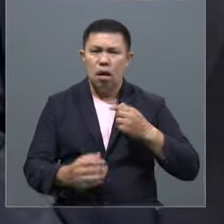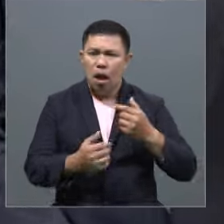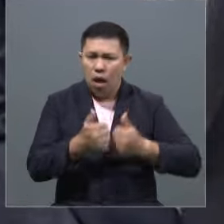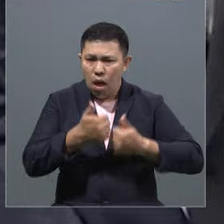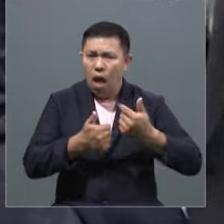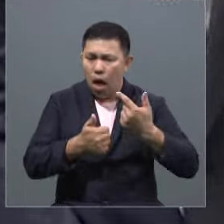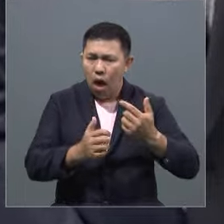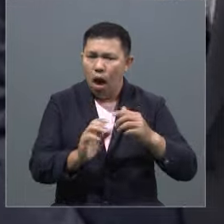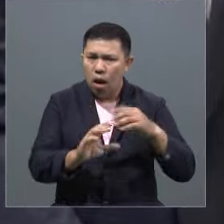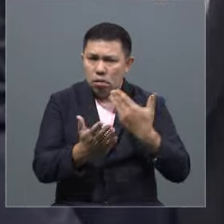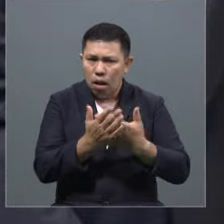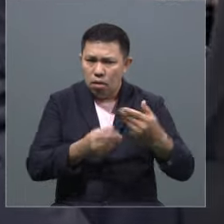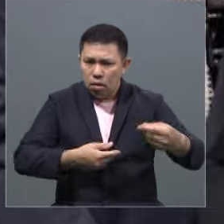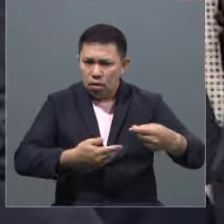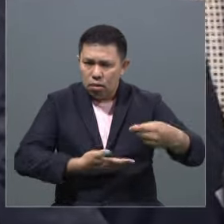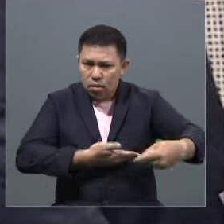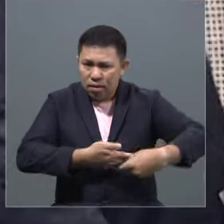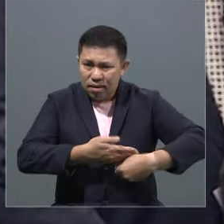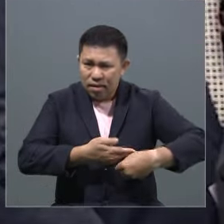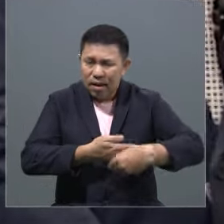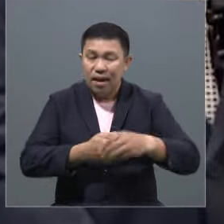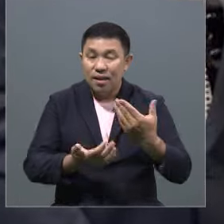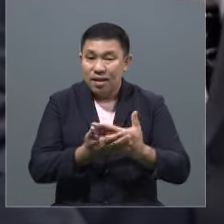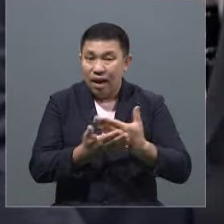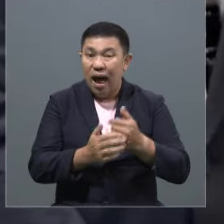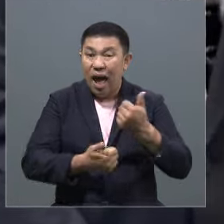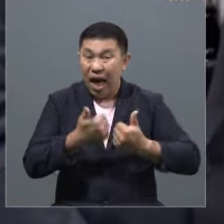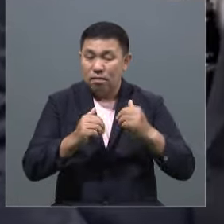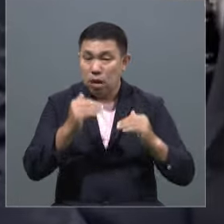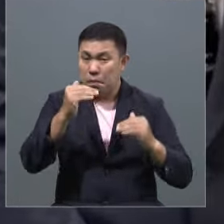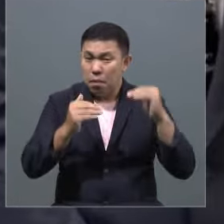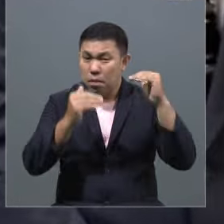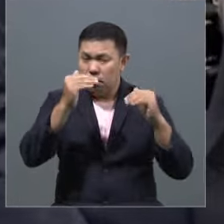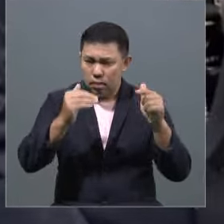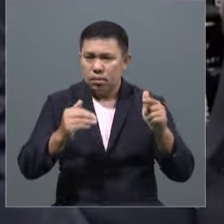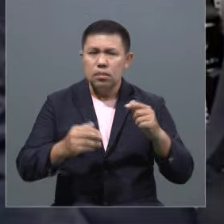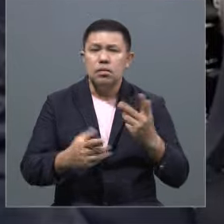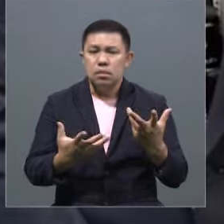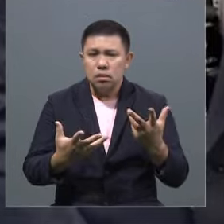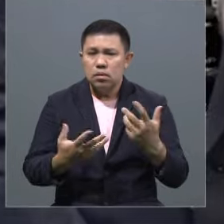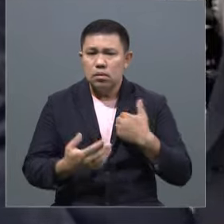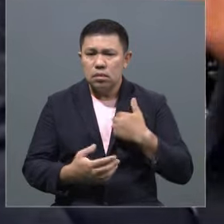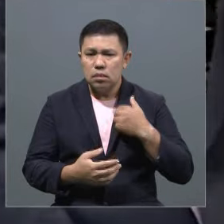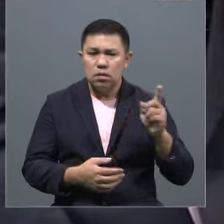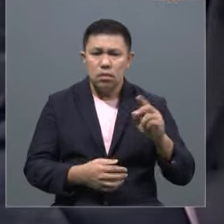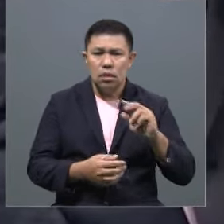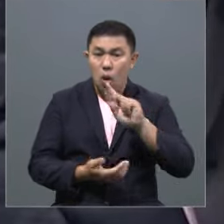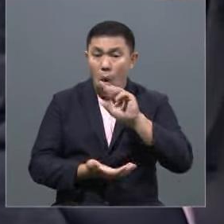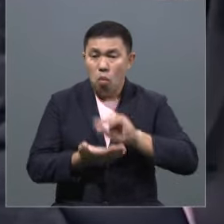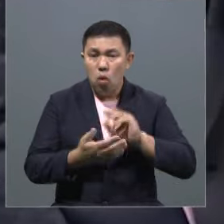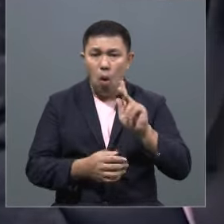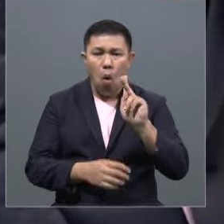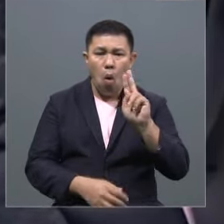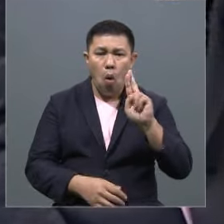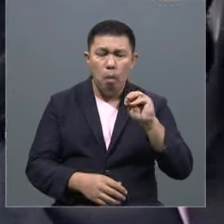ผลขั้นตอนประมูลเพราะว่าผู้ที่เขาจะมาประมูลนอกจากเฟังฟังข้อมูลจากกรมวิศาสตร์การแพทย์จากข้อมูลจากฝ่าต่างๆแล้วเนี่ย